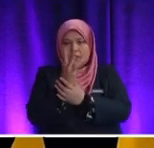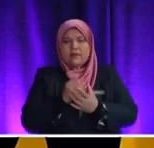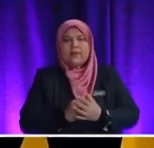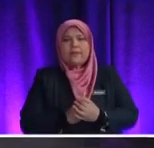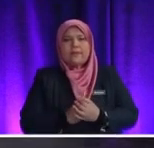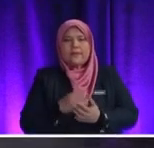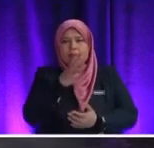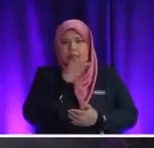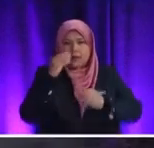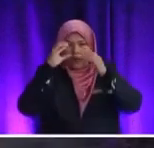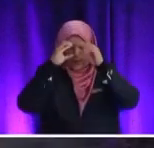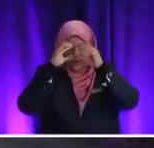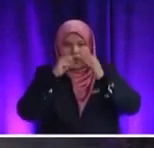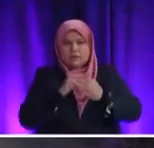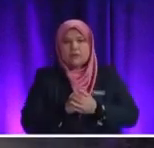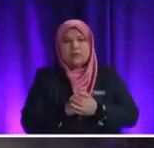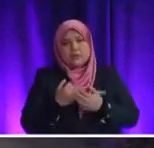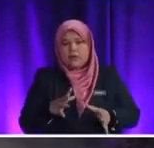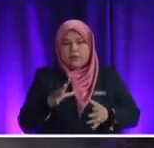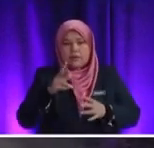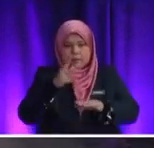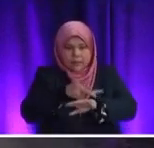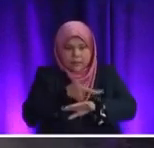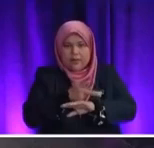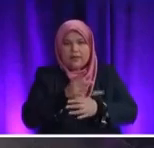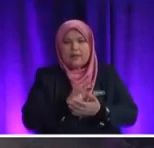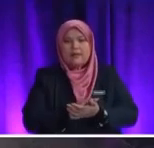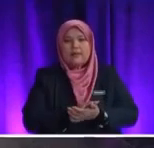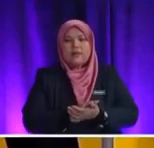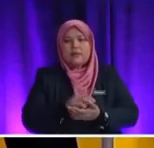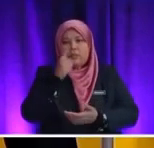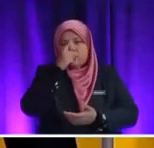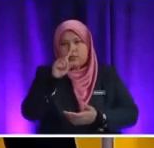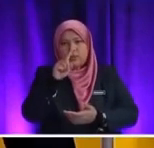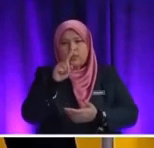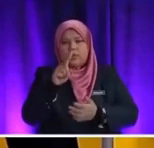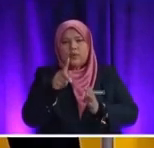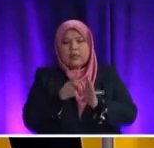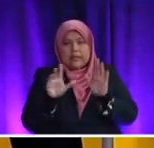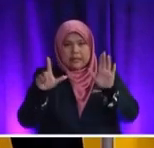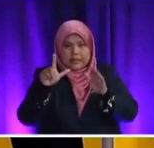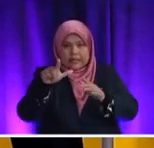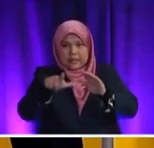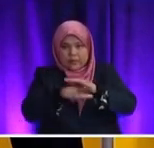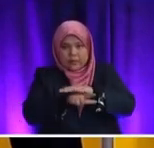tangan dan juga Google yes anda pakai antara masalah Tujuannya adalah untuk melindungi diri kita daripada